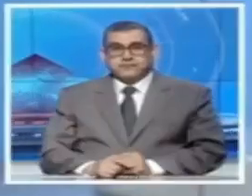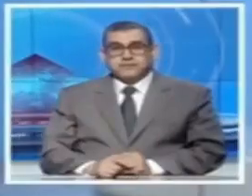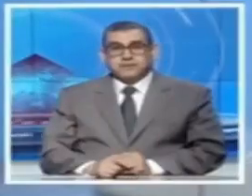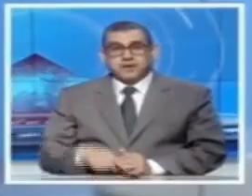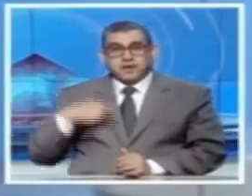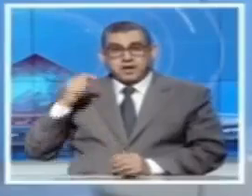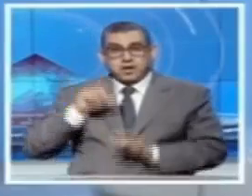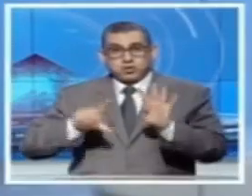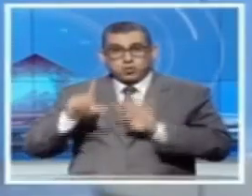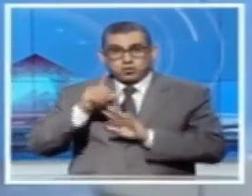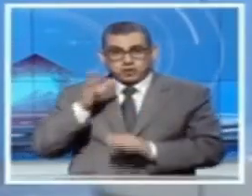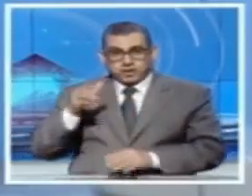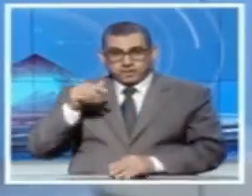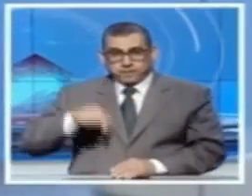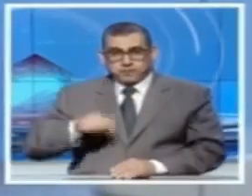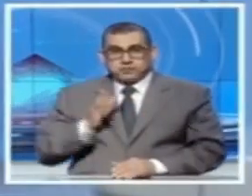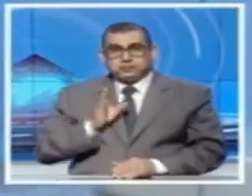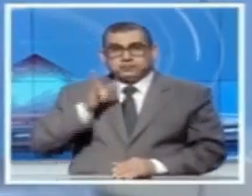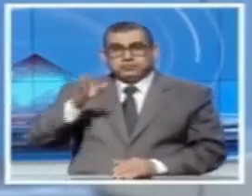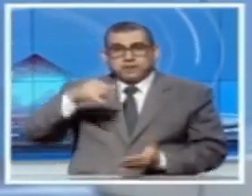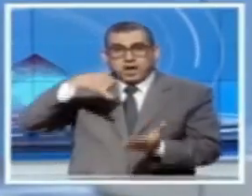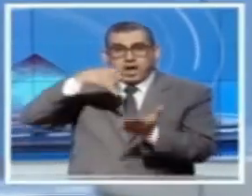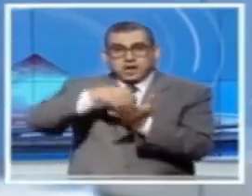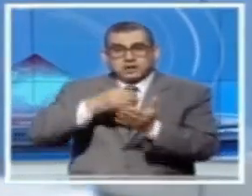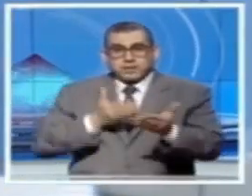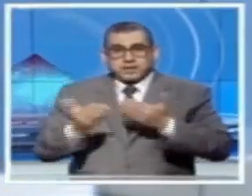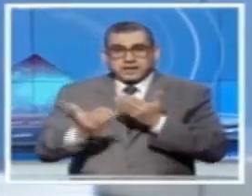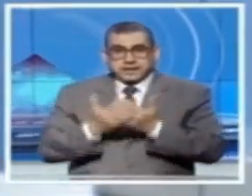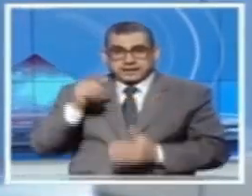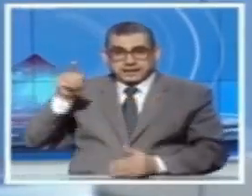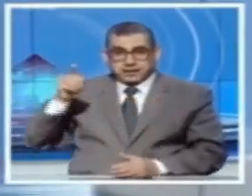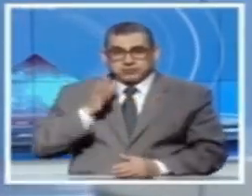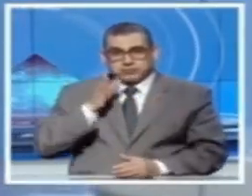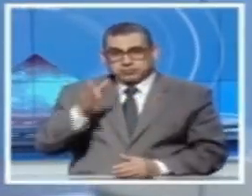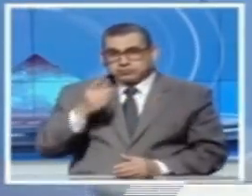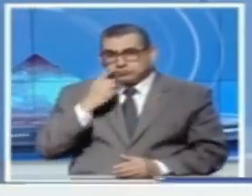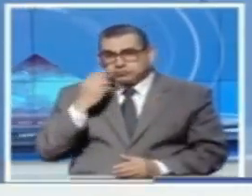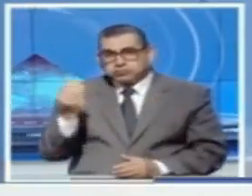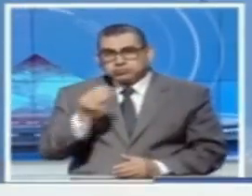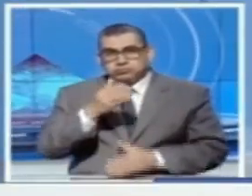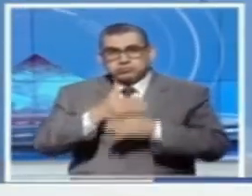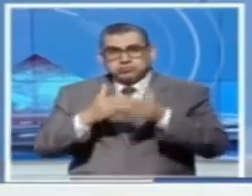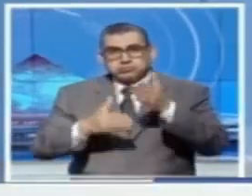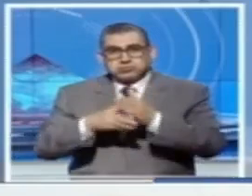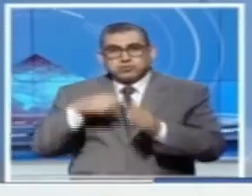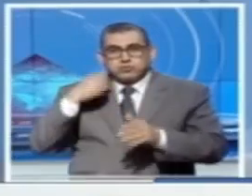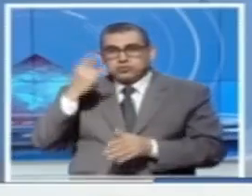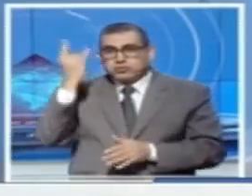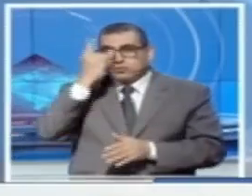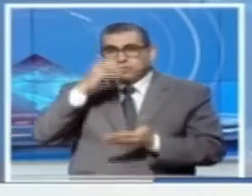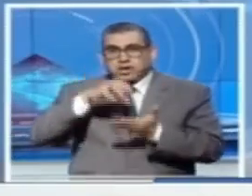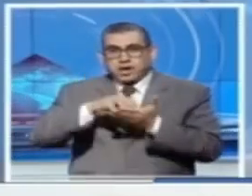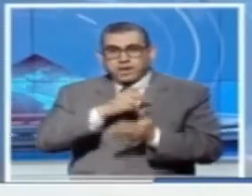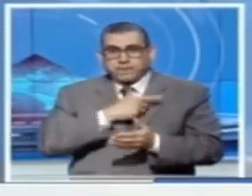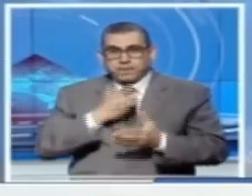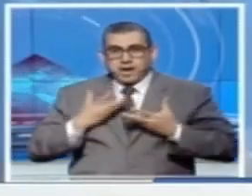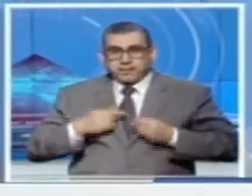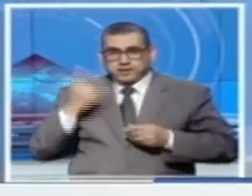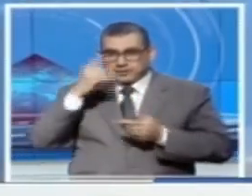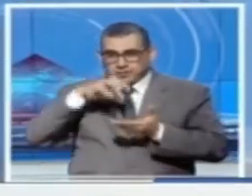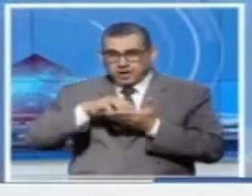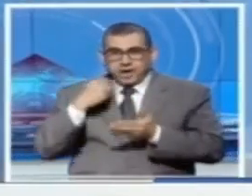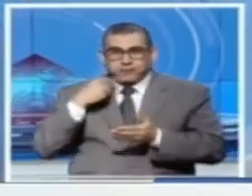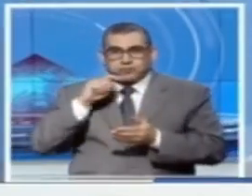قام رئيس الوزراء دكتور مصطفى مدبولي بزيارة إلى العاصمة الإدارية الجديدة، حيث تفقد مبنى مديرية الأمن، وذلك في